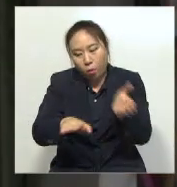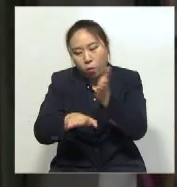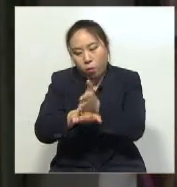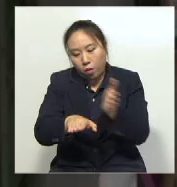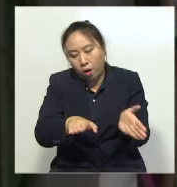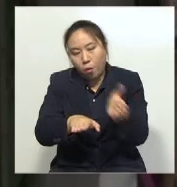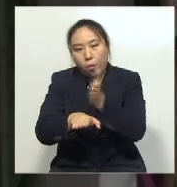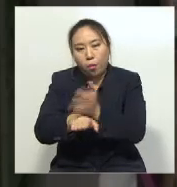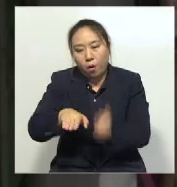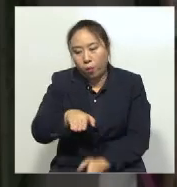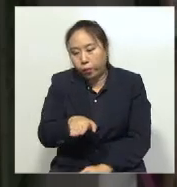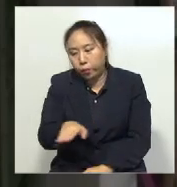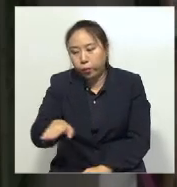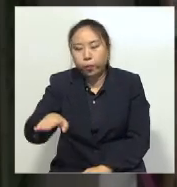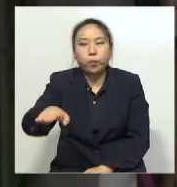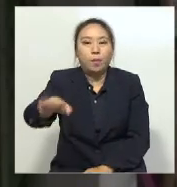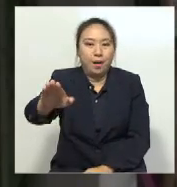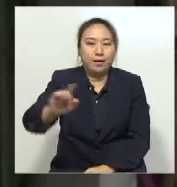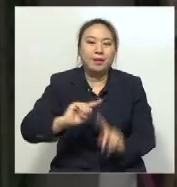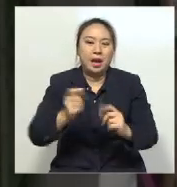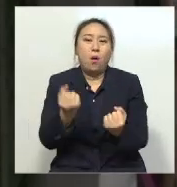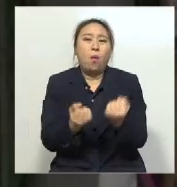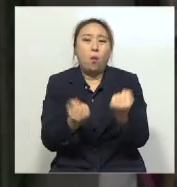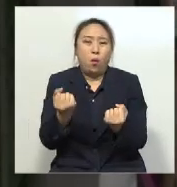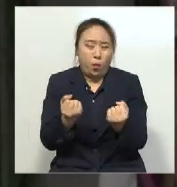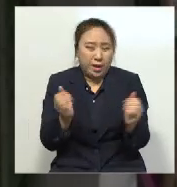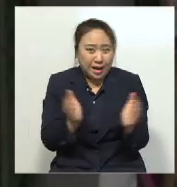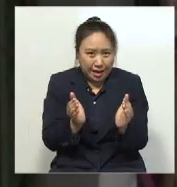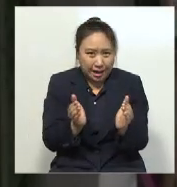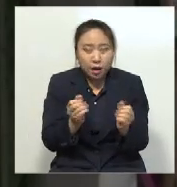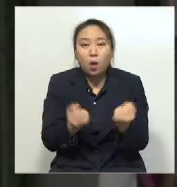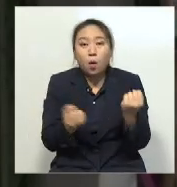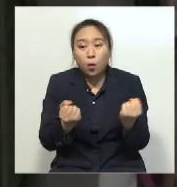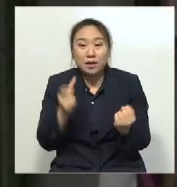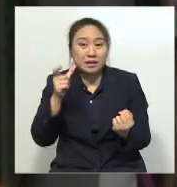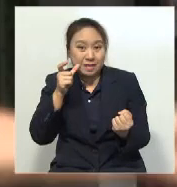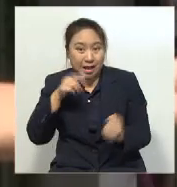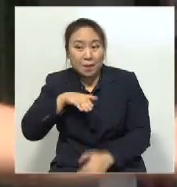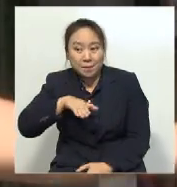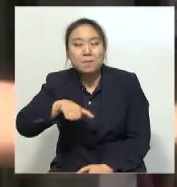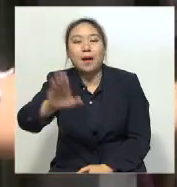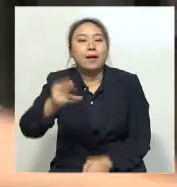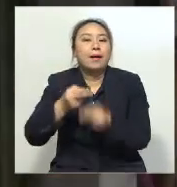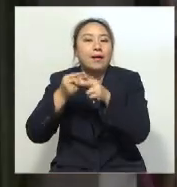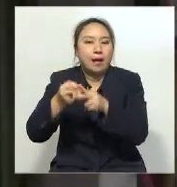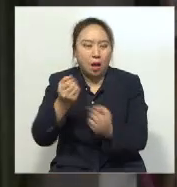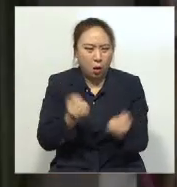งนี้นะคะเดี๋ยวรถยนต์มันก็คันที่ไปได้ก็ไปคันไปไม่ได้เขาก็ไป